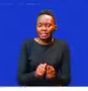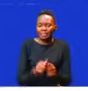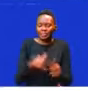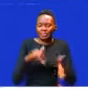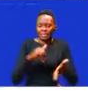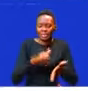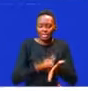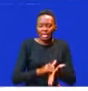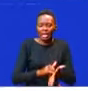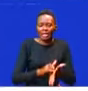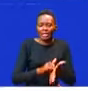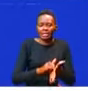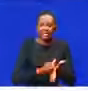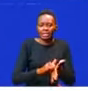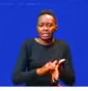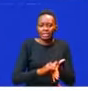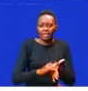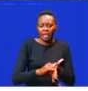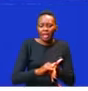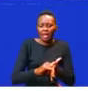amri ya